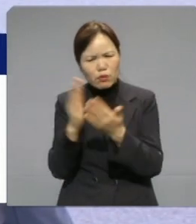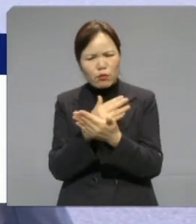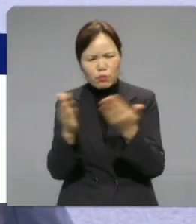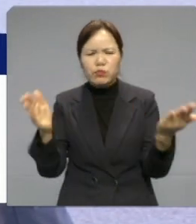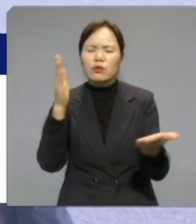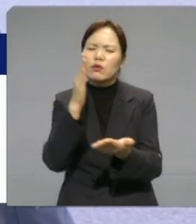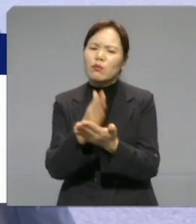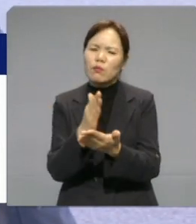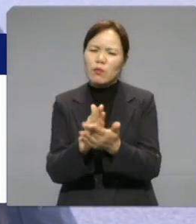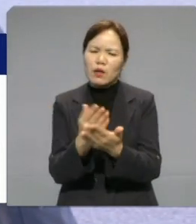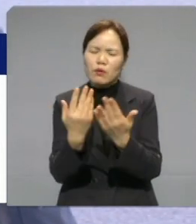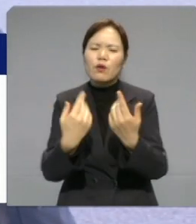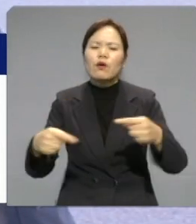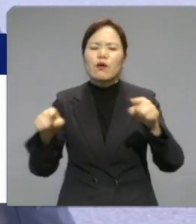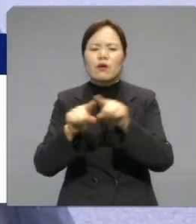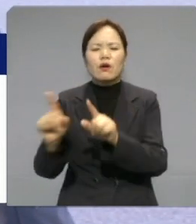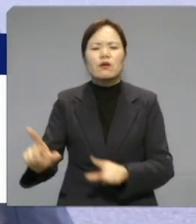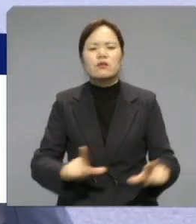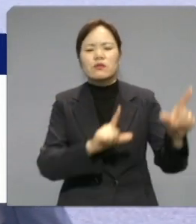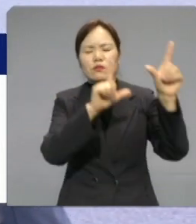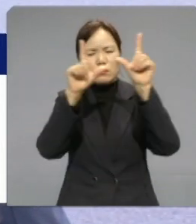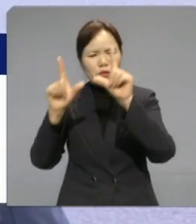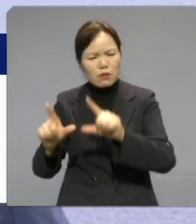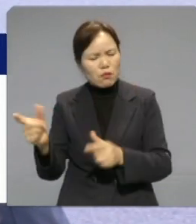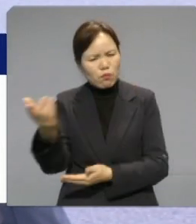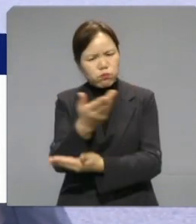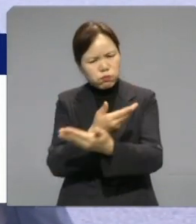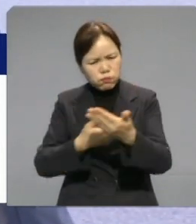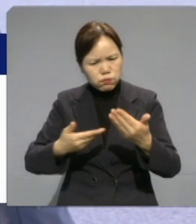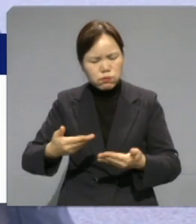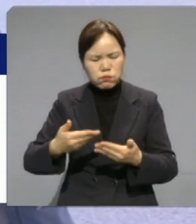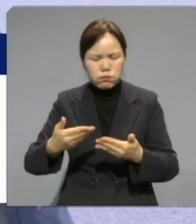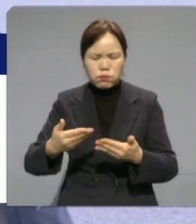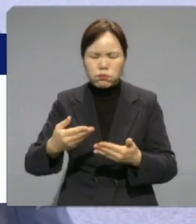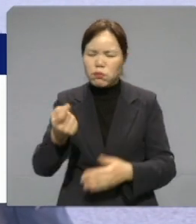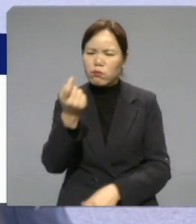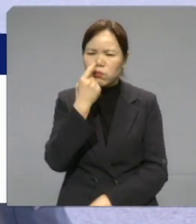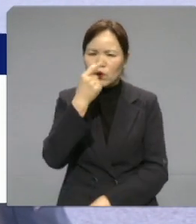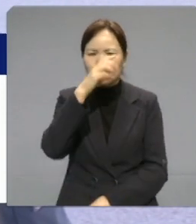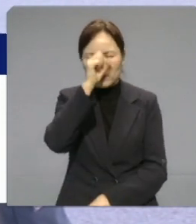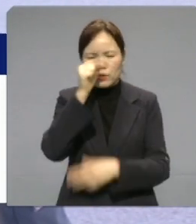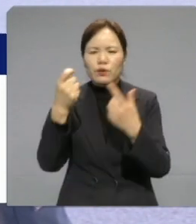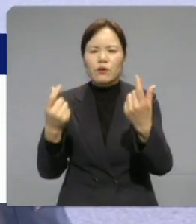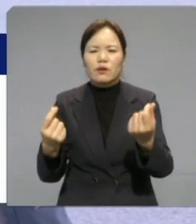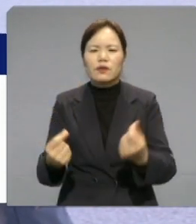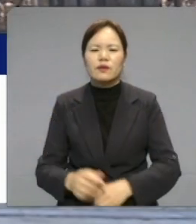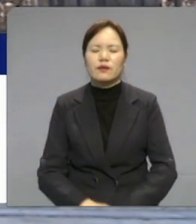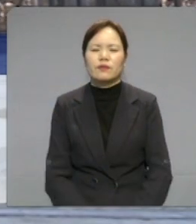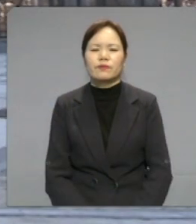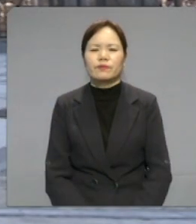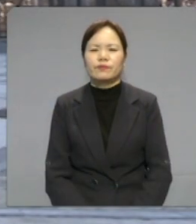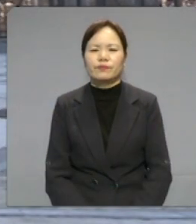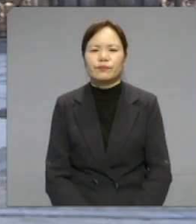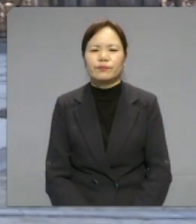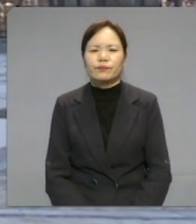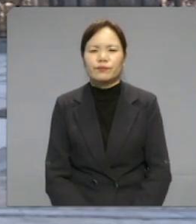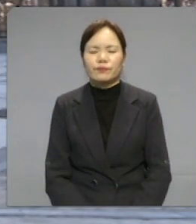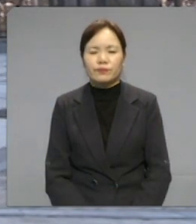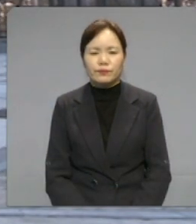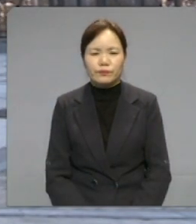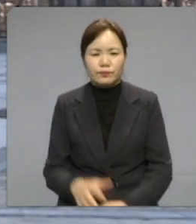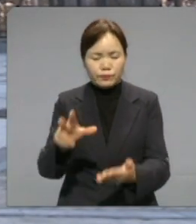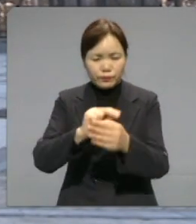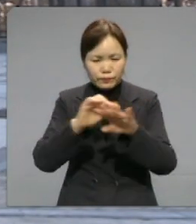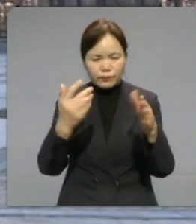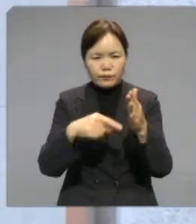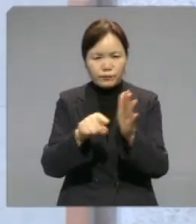남학교, 여학교 분리된다는 것보다는 함께 같이 생활하면서 서로 어우러져서 사회성도 배우고 문제 해결을